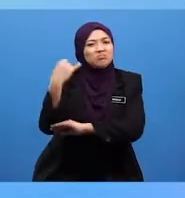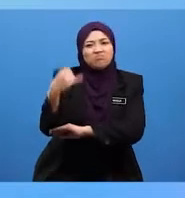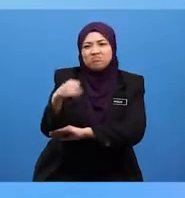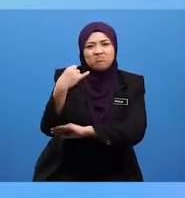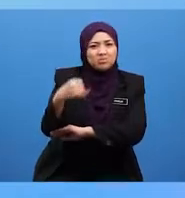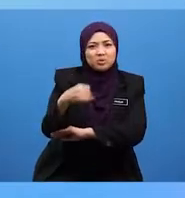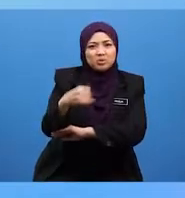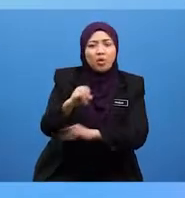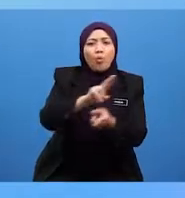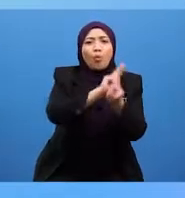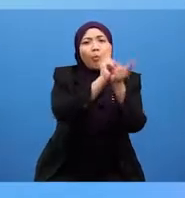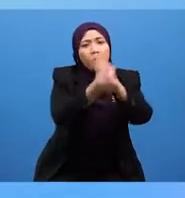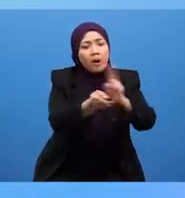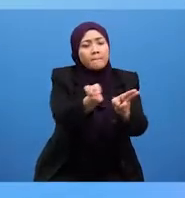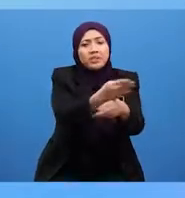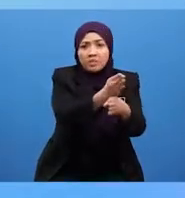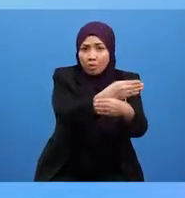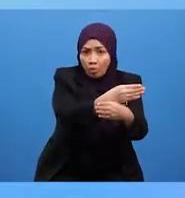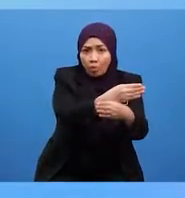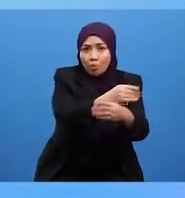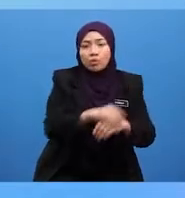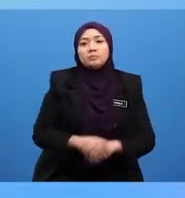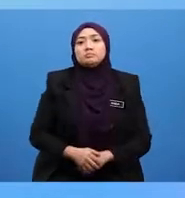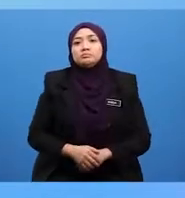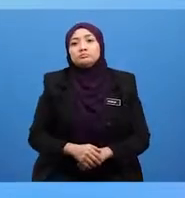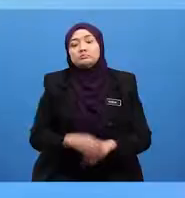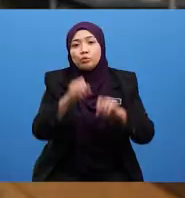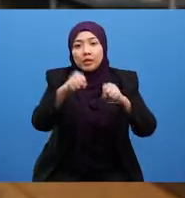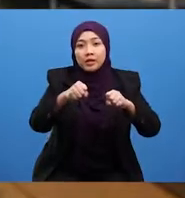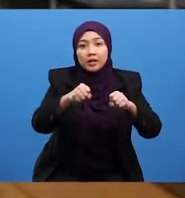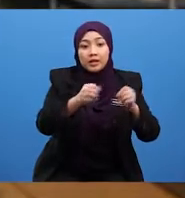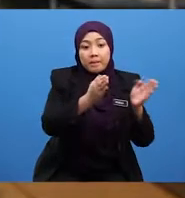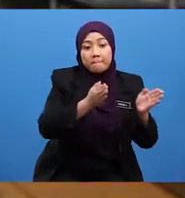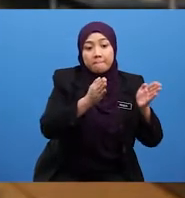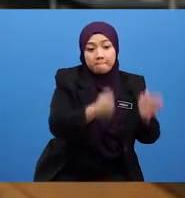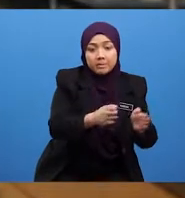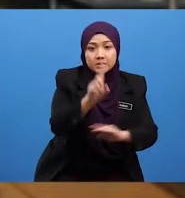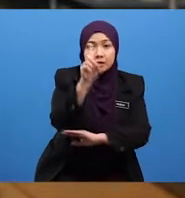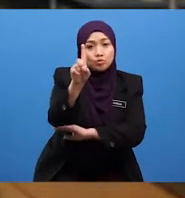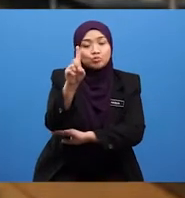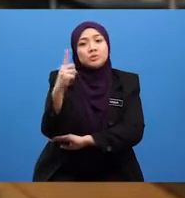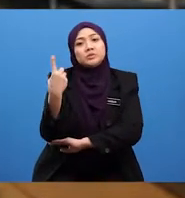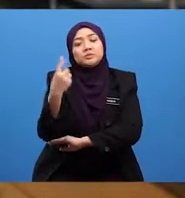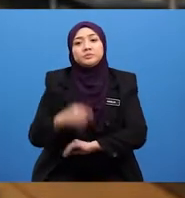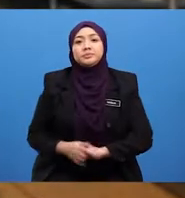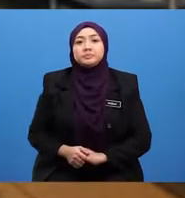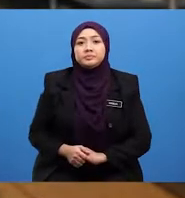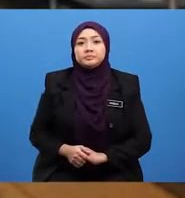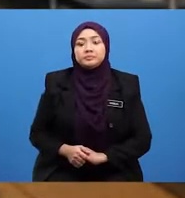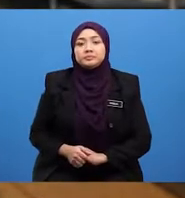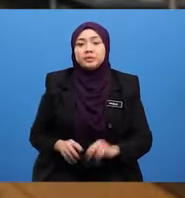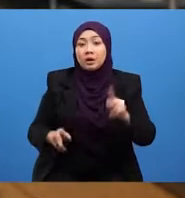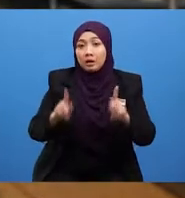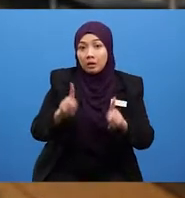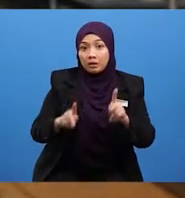hanya boleh diacukan sekali sahaja. Cikgu pasti sekiranya